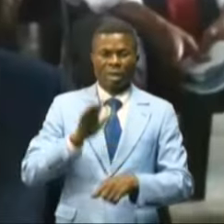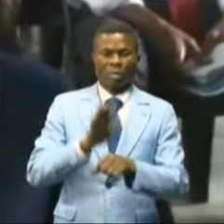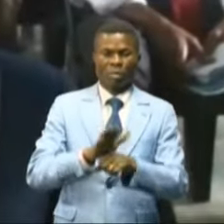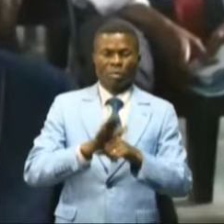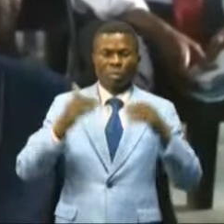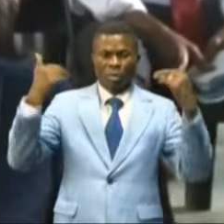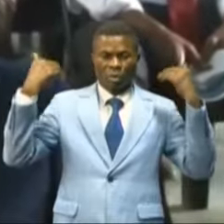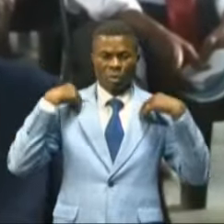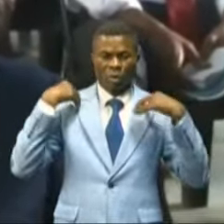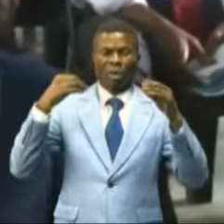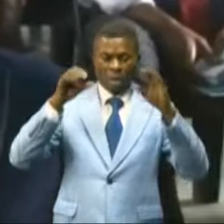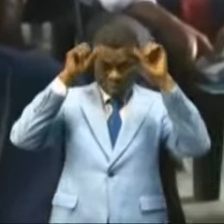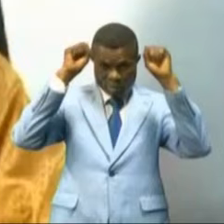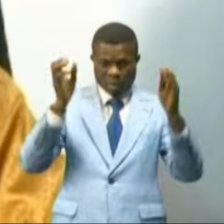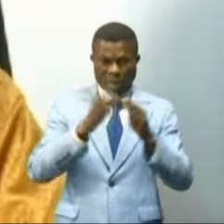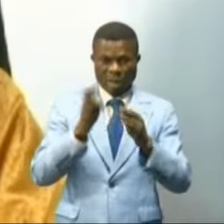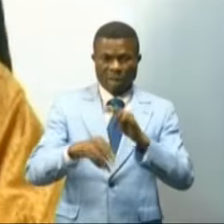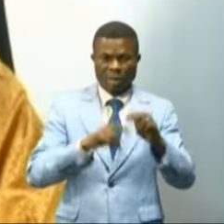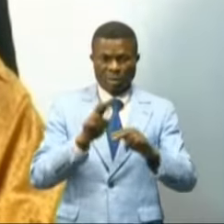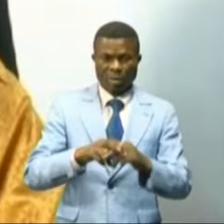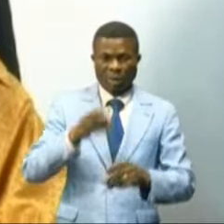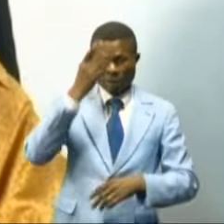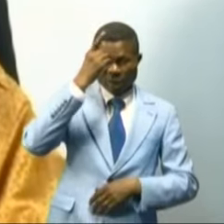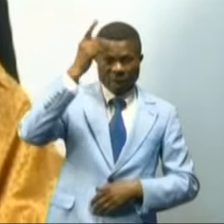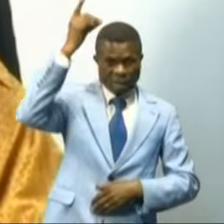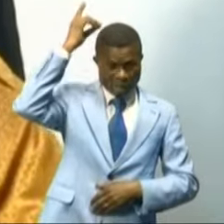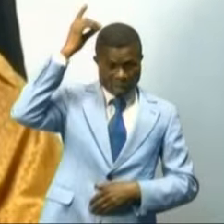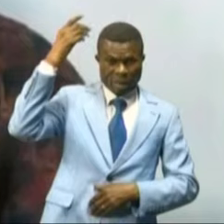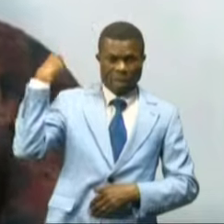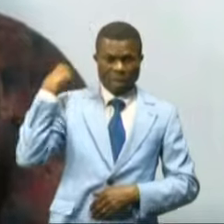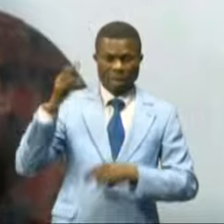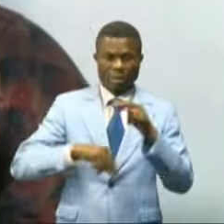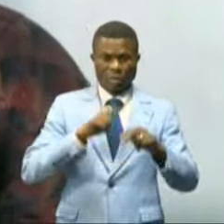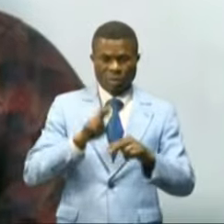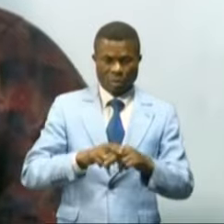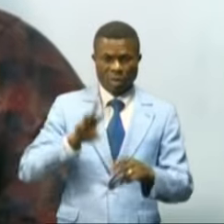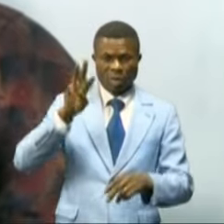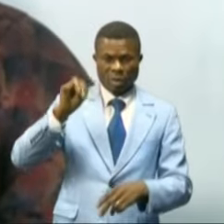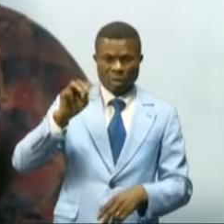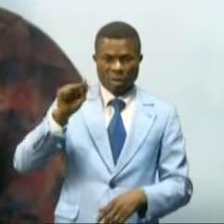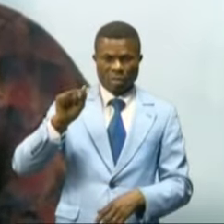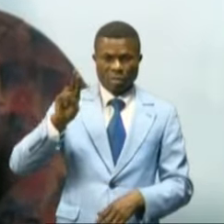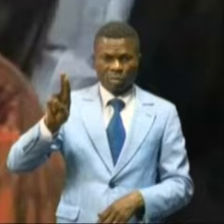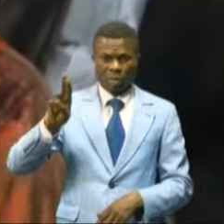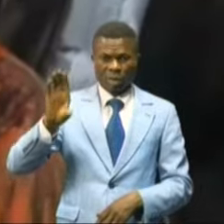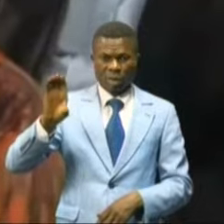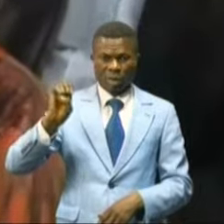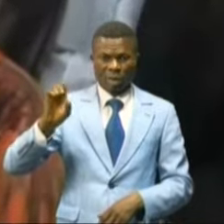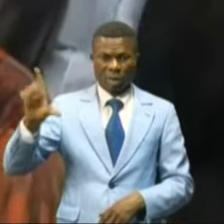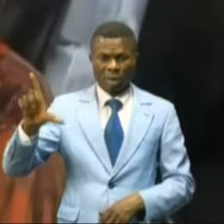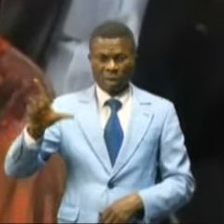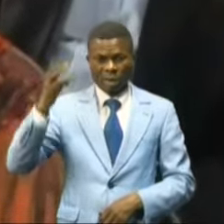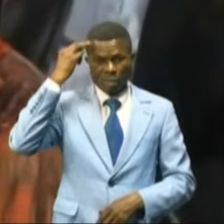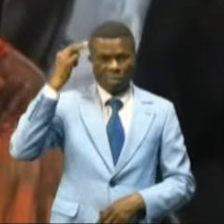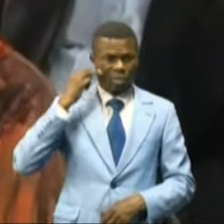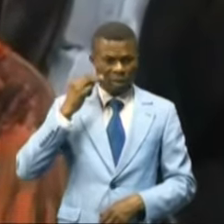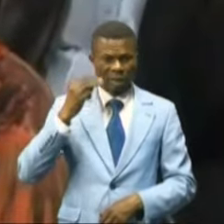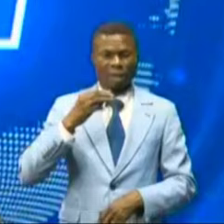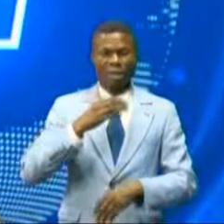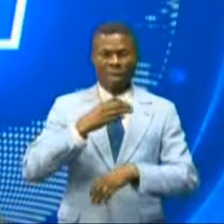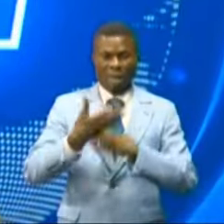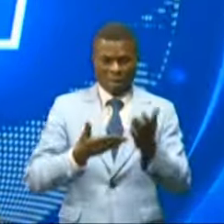l'Assemblée provinciale, Daniel Lukusa, du député national Marcel Tshipepele et des ministres provinciaux sectoriels.